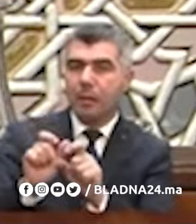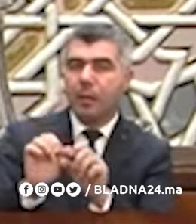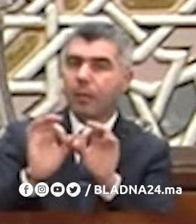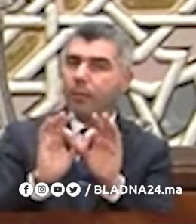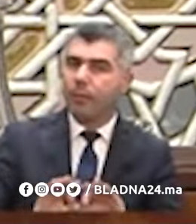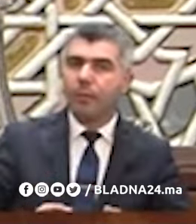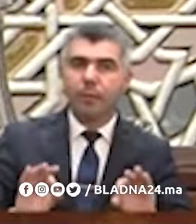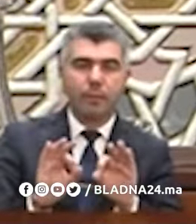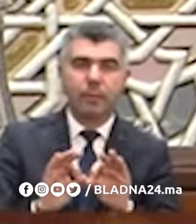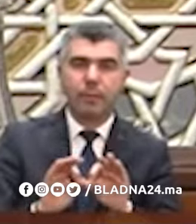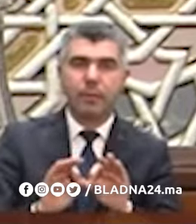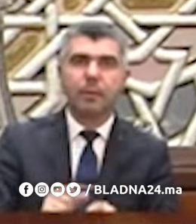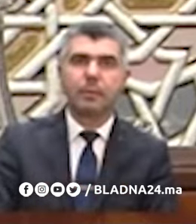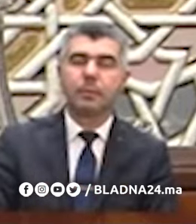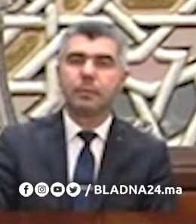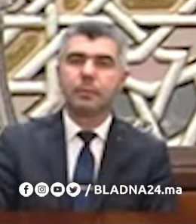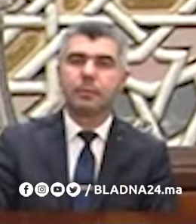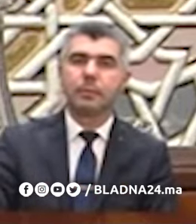بحسب الانتماء.